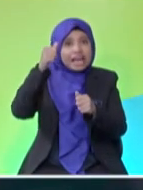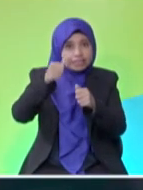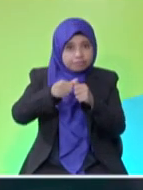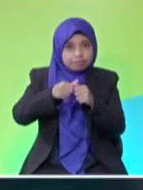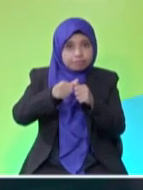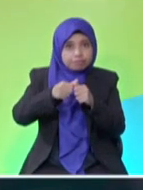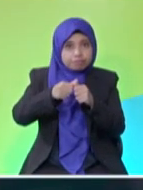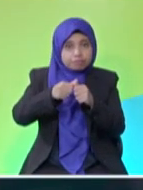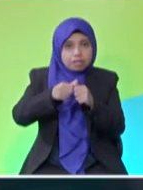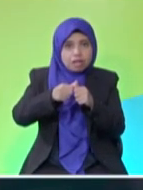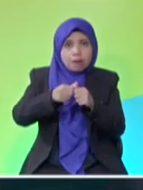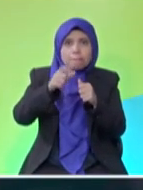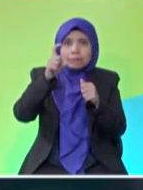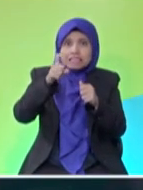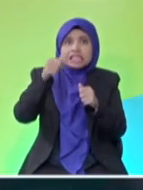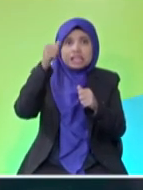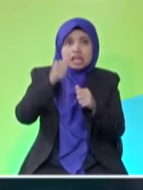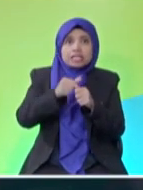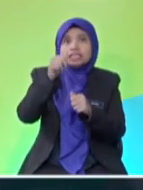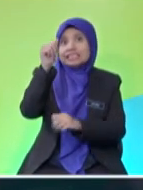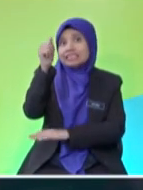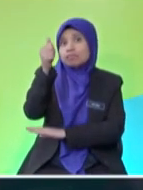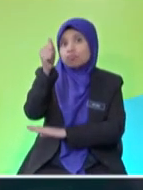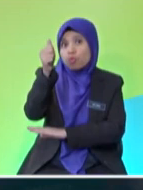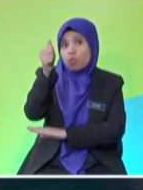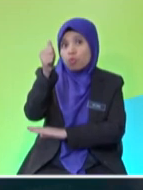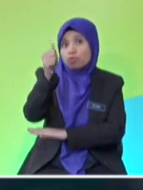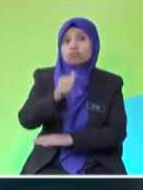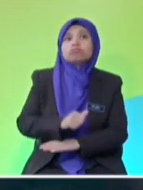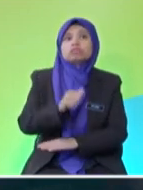sekurang-kurangnya 10 10